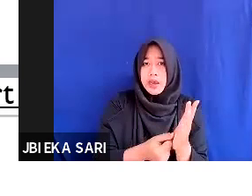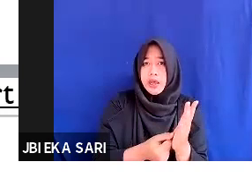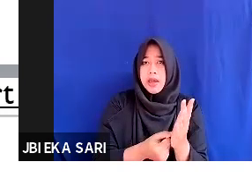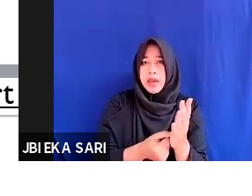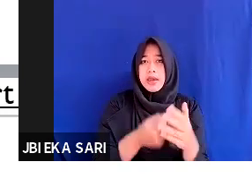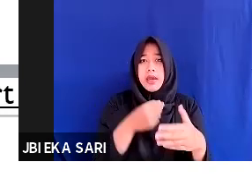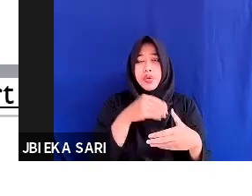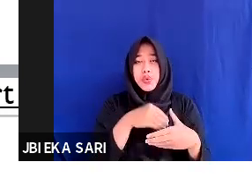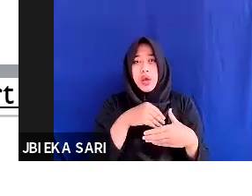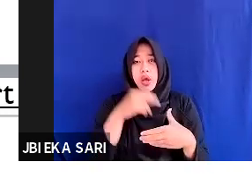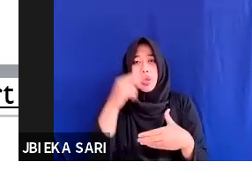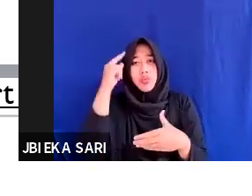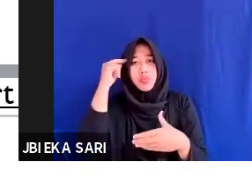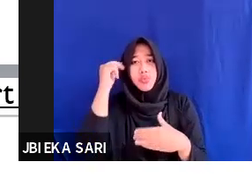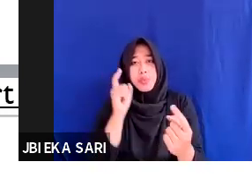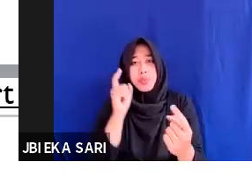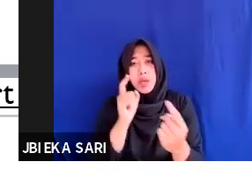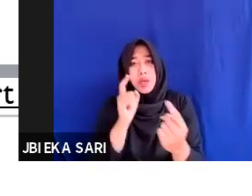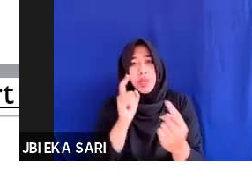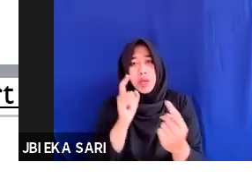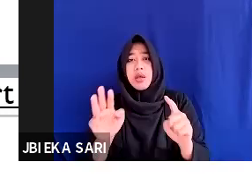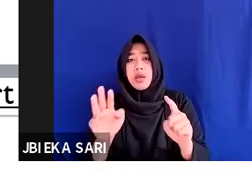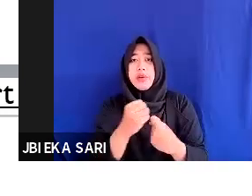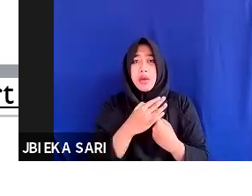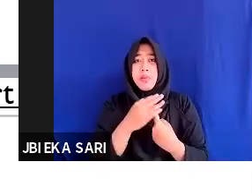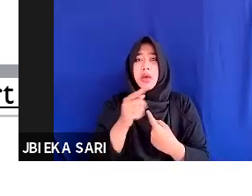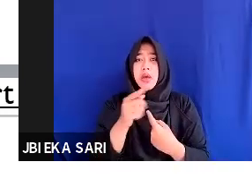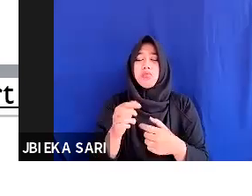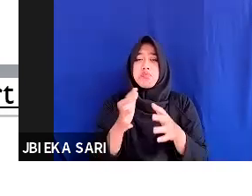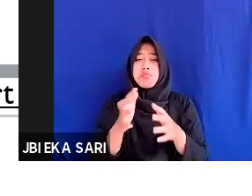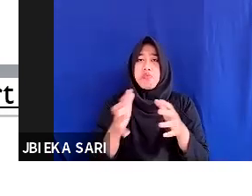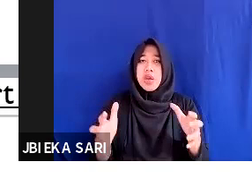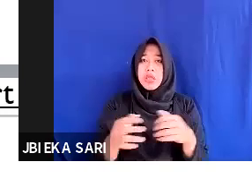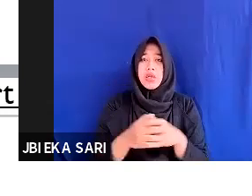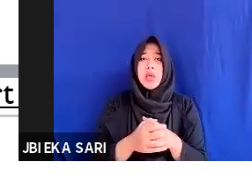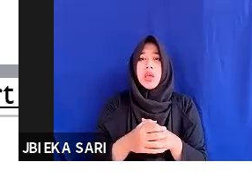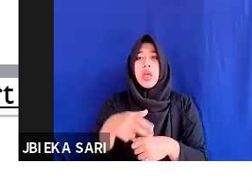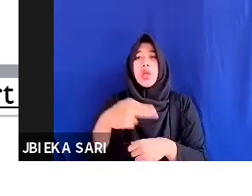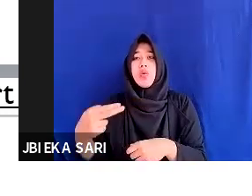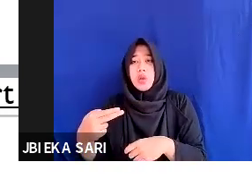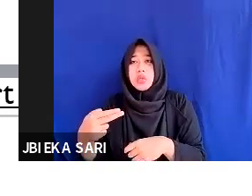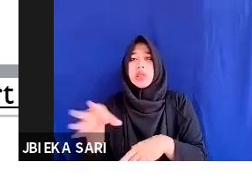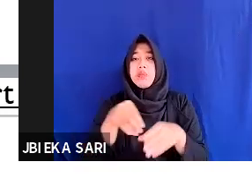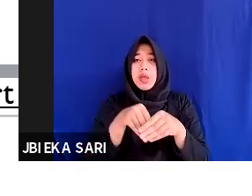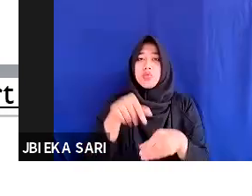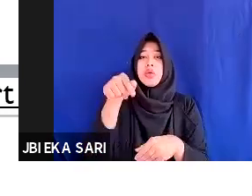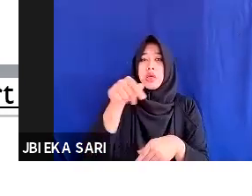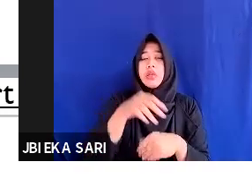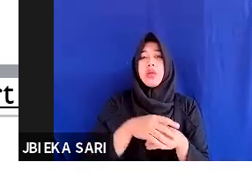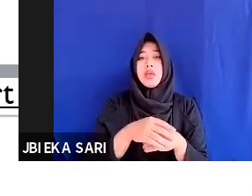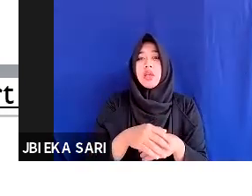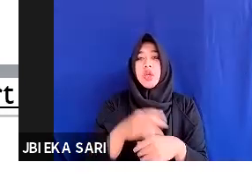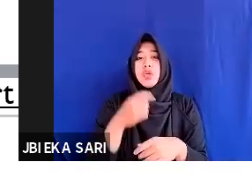untuk mengatasi pandemi dan dampaknya itu besar sekali. Indonesia termasuk kecil ini. Tapi lihat